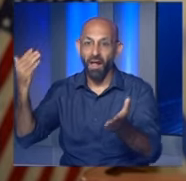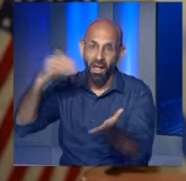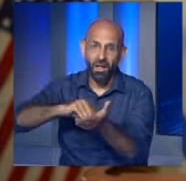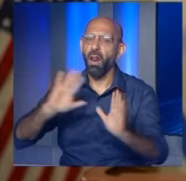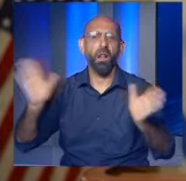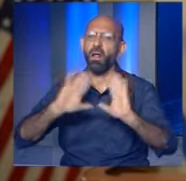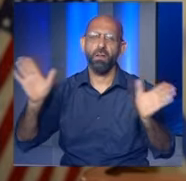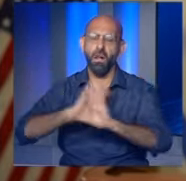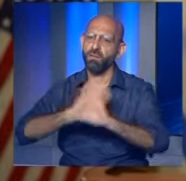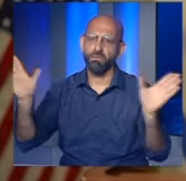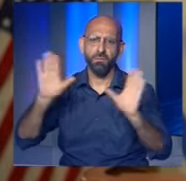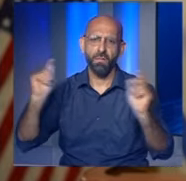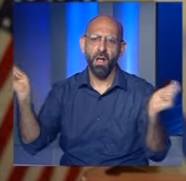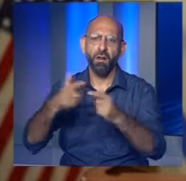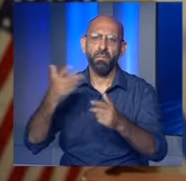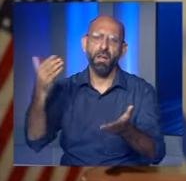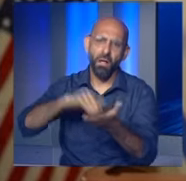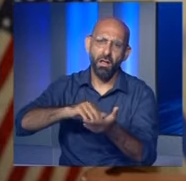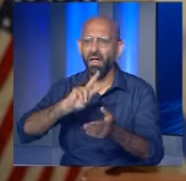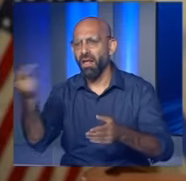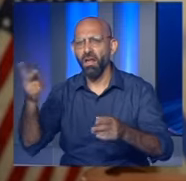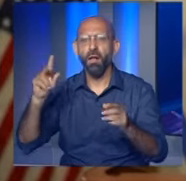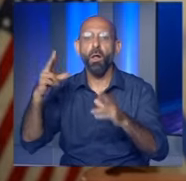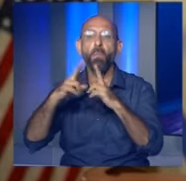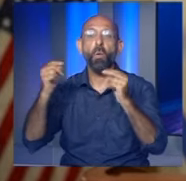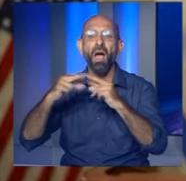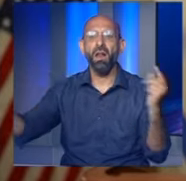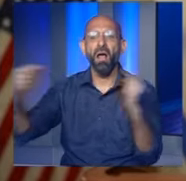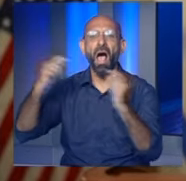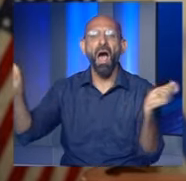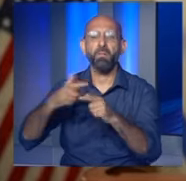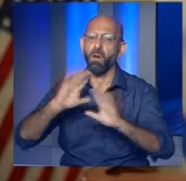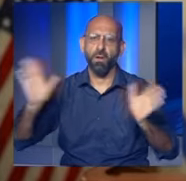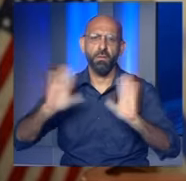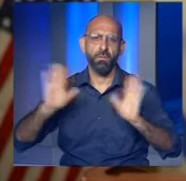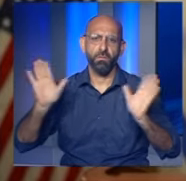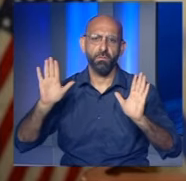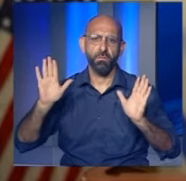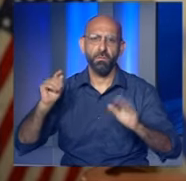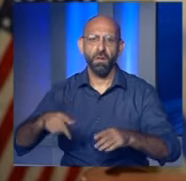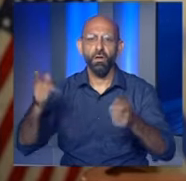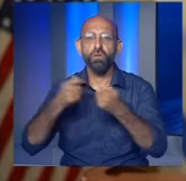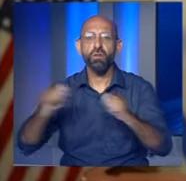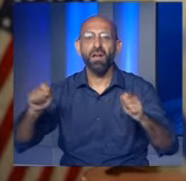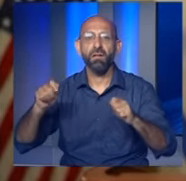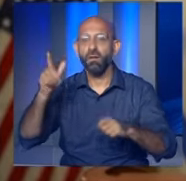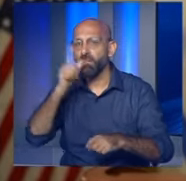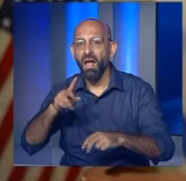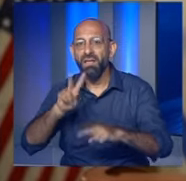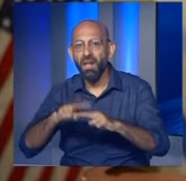فتح جبهه جديده اي مع لبنان لن يكون قرارا حكيما وافاد المسؤولون صحيفه نيويورك تايمز ان